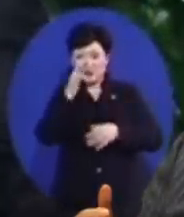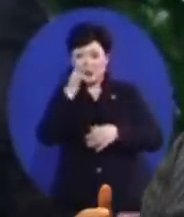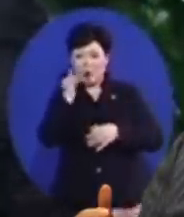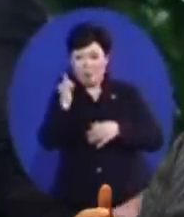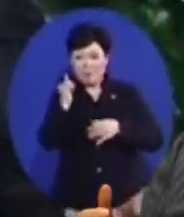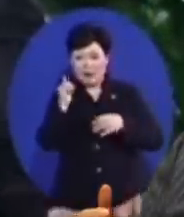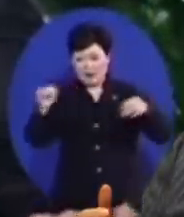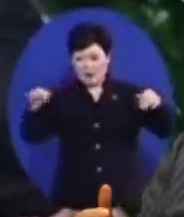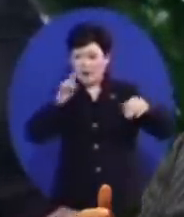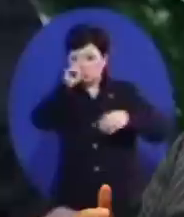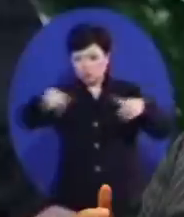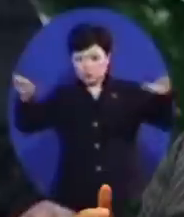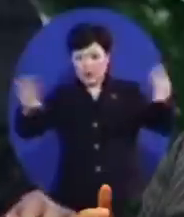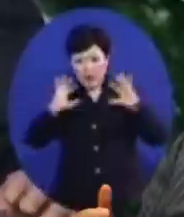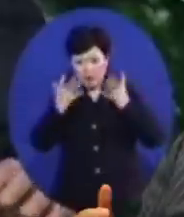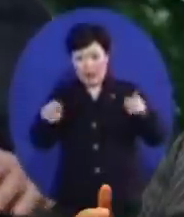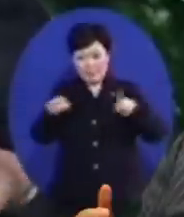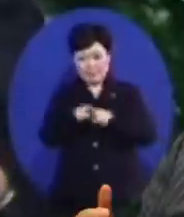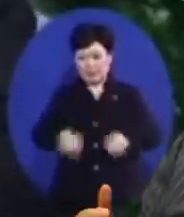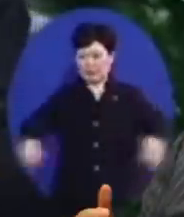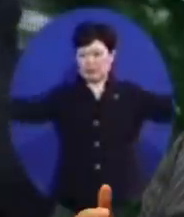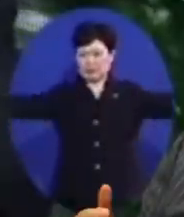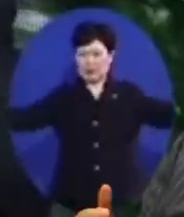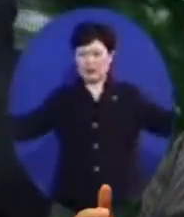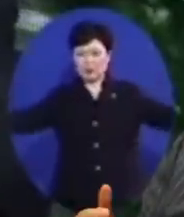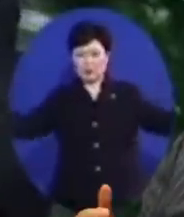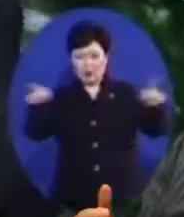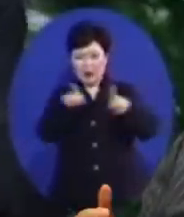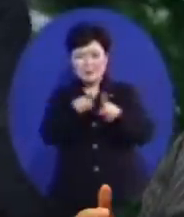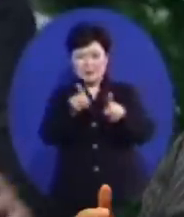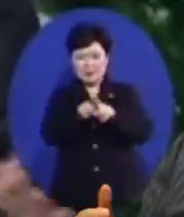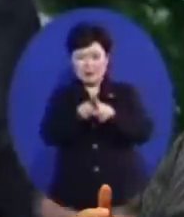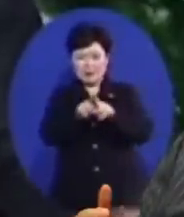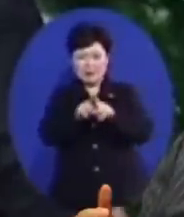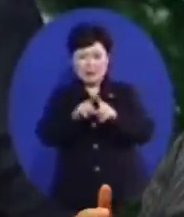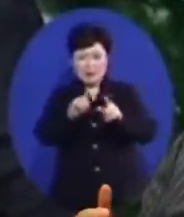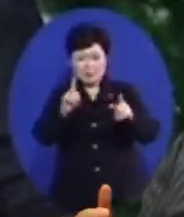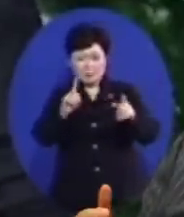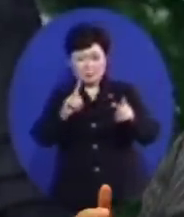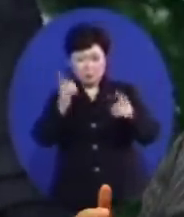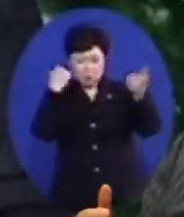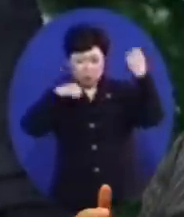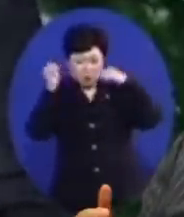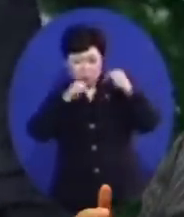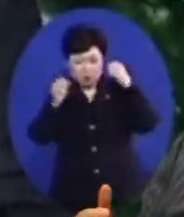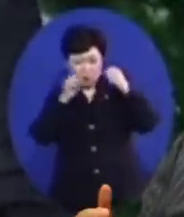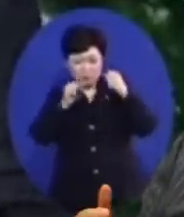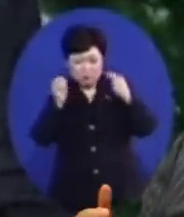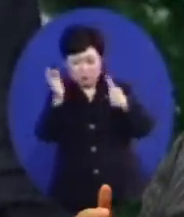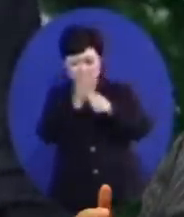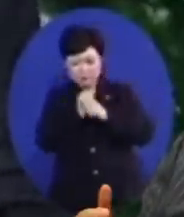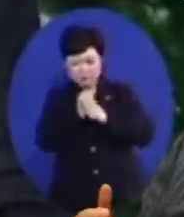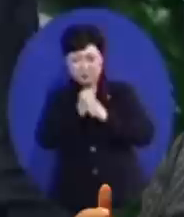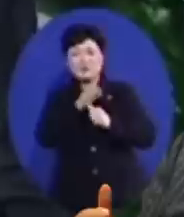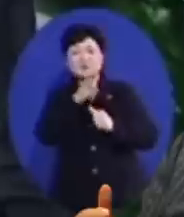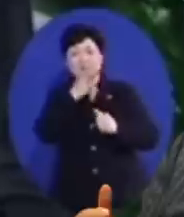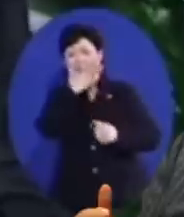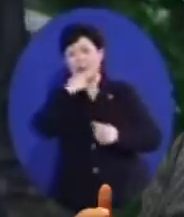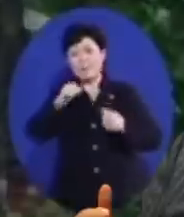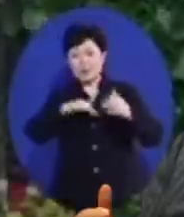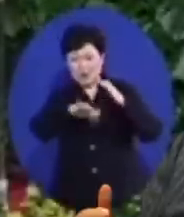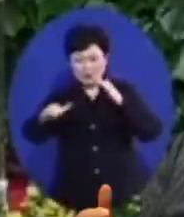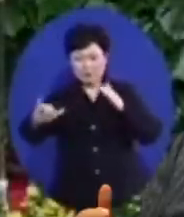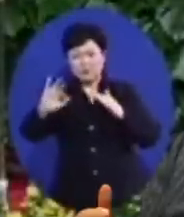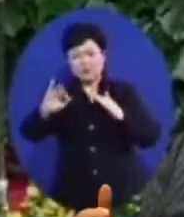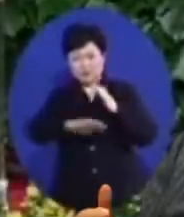함께 납니다. 함께 날고 함께 사냥을 하고 함께 먹고 아주 단란한 가정이 되는 것입니다. 신명기